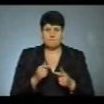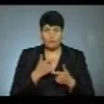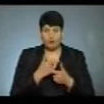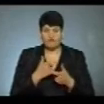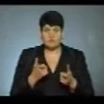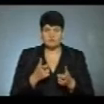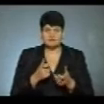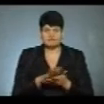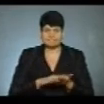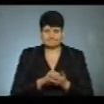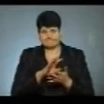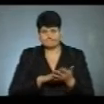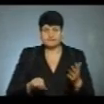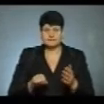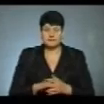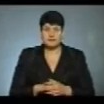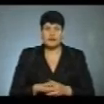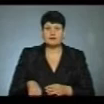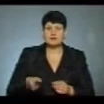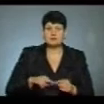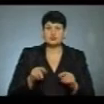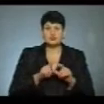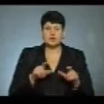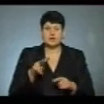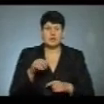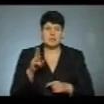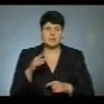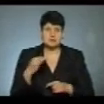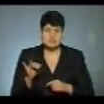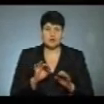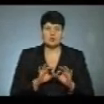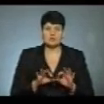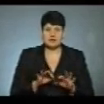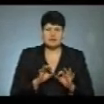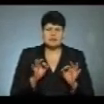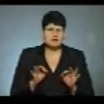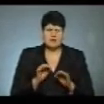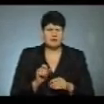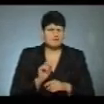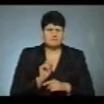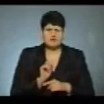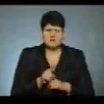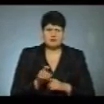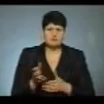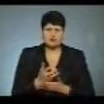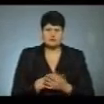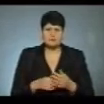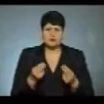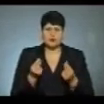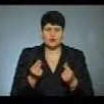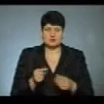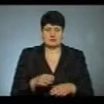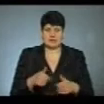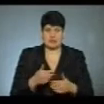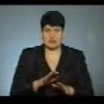повідомлення видалив. Директорка школи-ліцею Марія Гудима розповідає, ніяких вказівок про збір коштів на освячення школи